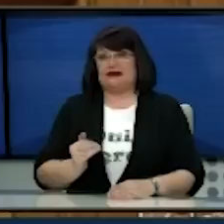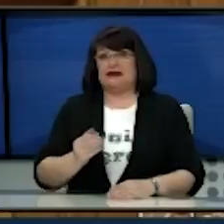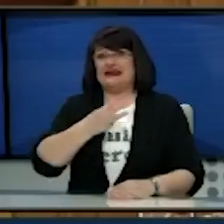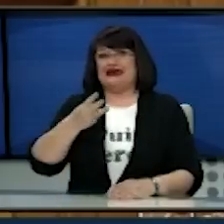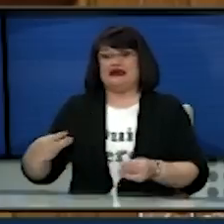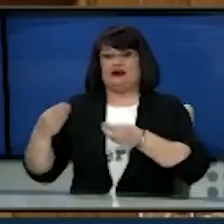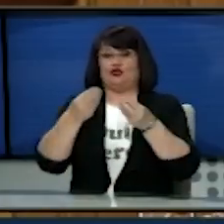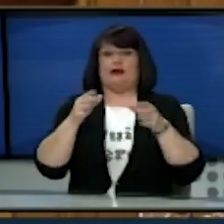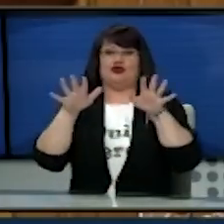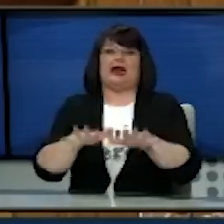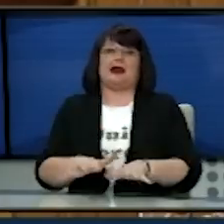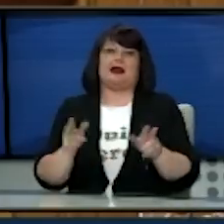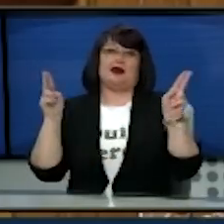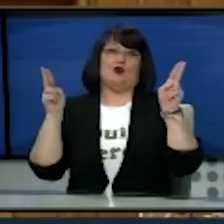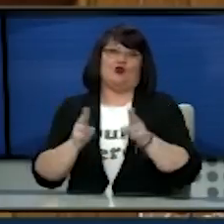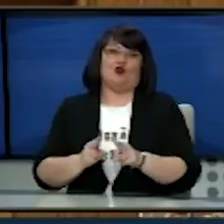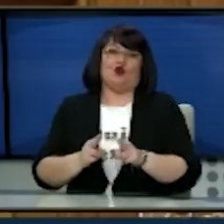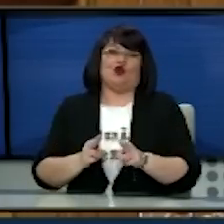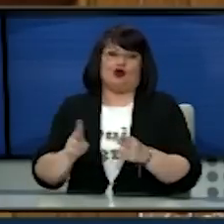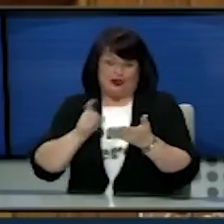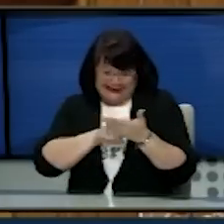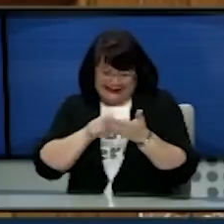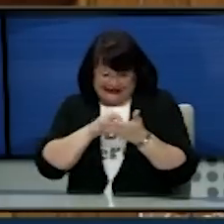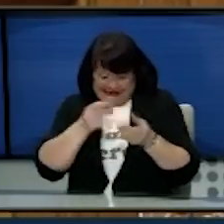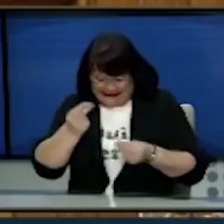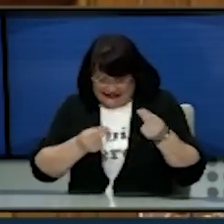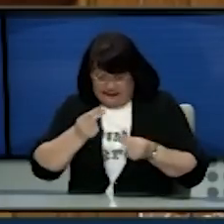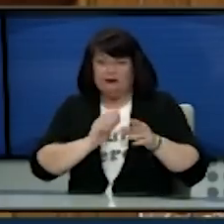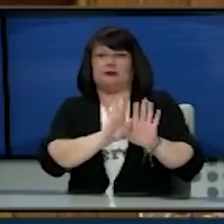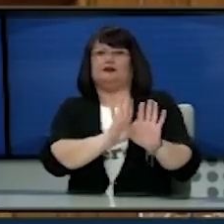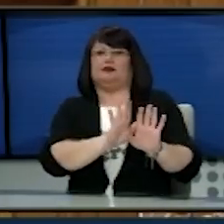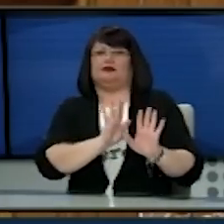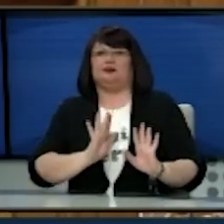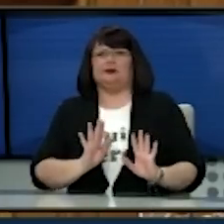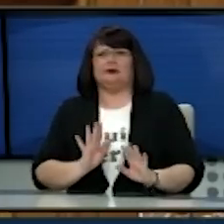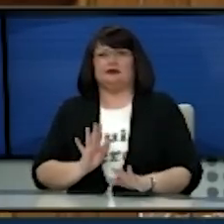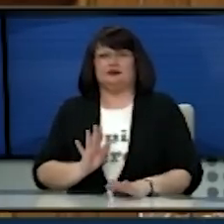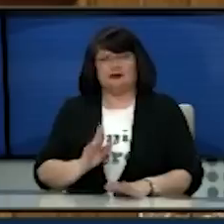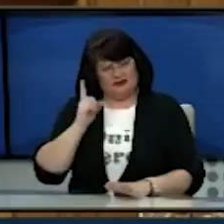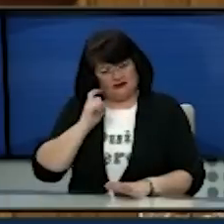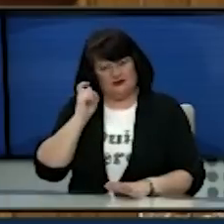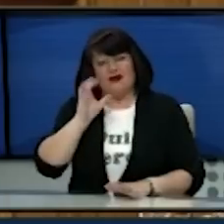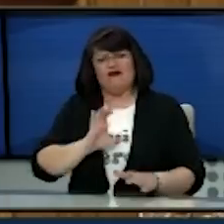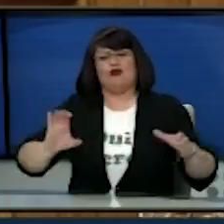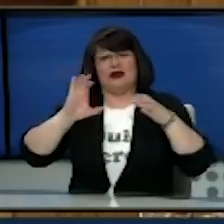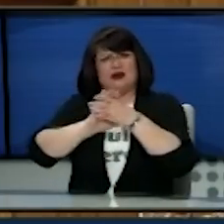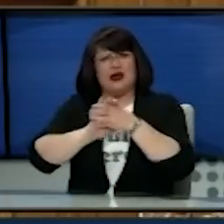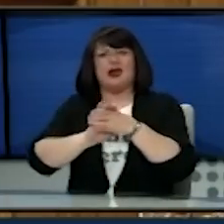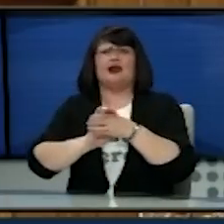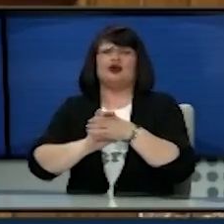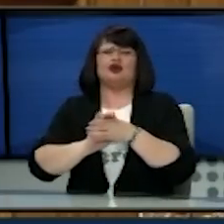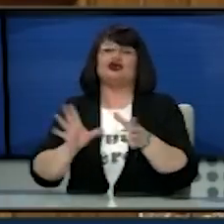ο ΣΥΡΙΖΑ. Εμείς δεν θα βγάλουμε τώρα τα κομπιουτεράκια, ξέρουμε πως έχετε τα εργαλεία. Σας τα έχει δώσει η Ευρωπαϊκή Ένωση,